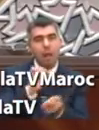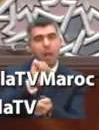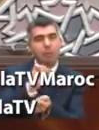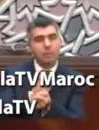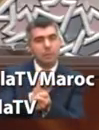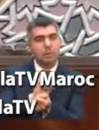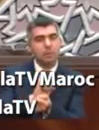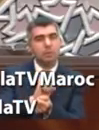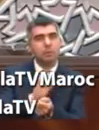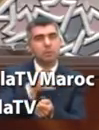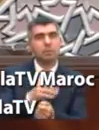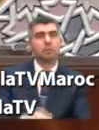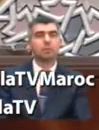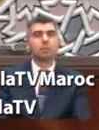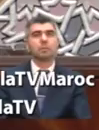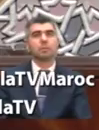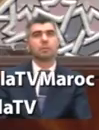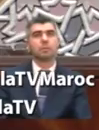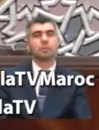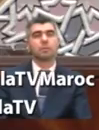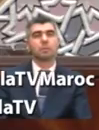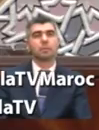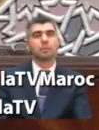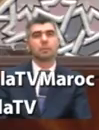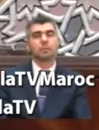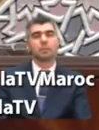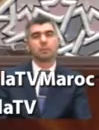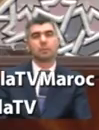تفضل سيد نايب. السيد الوزير.